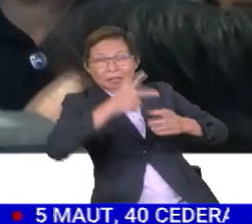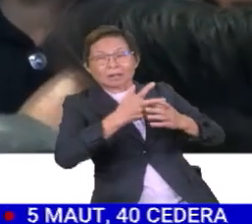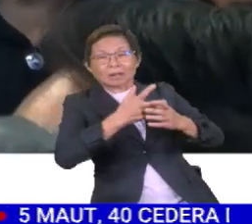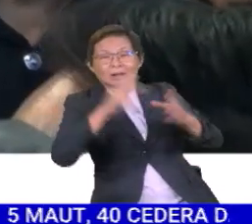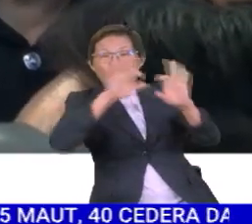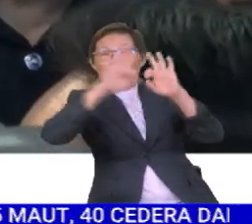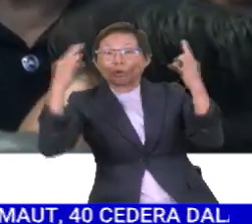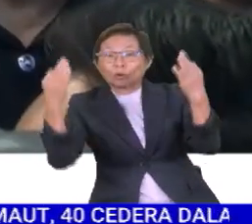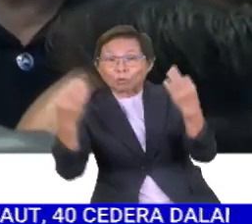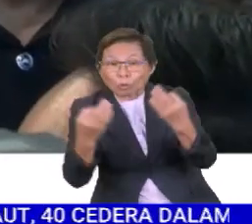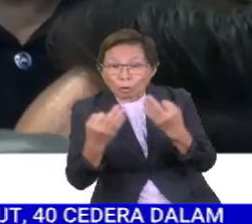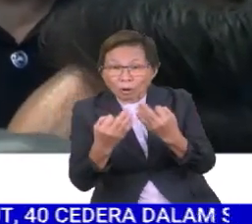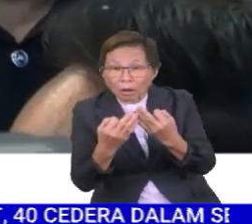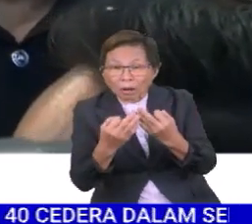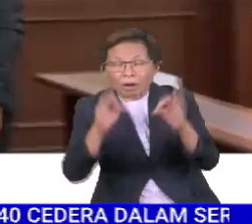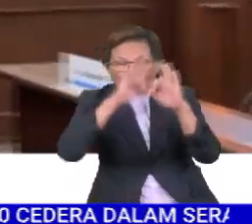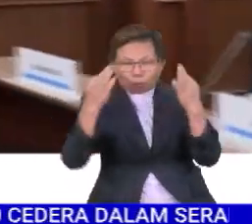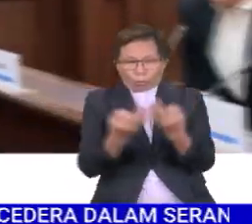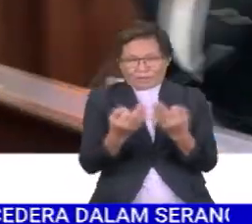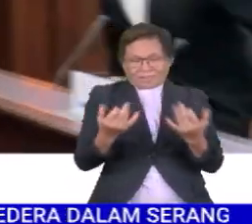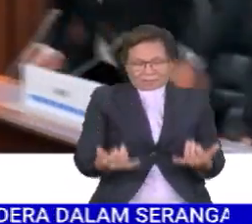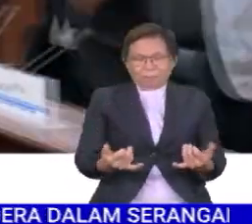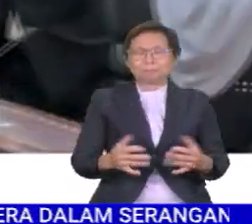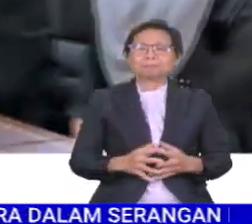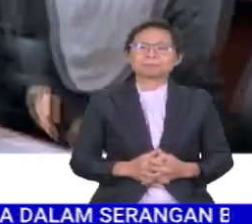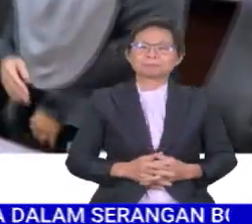keluarga, kerajaan keluarga sekarang.